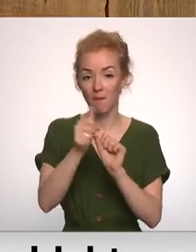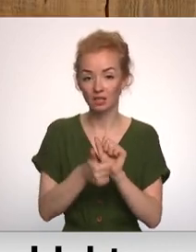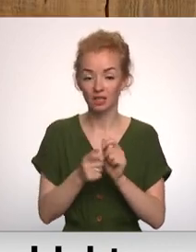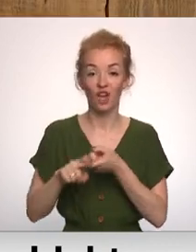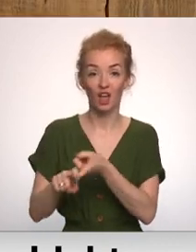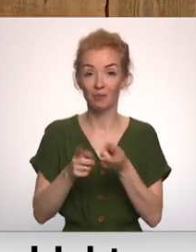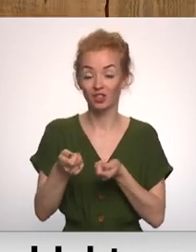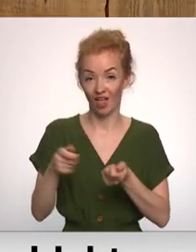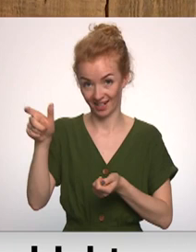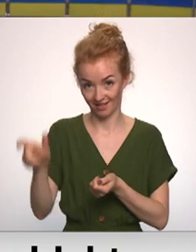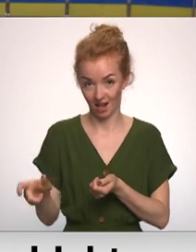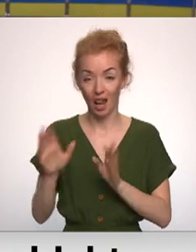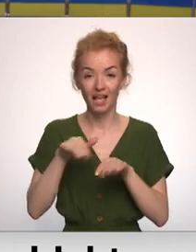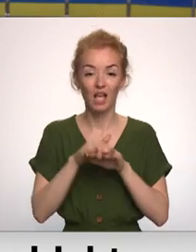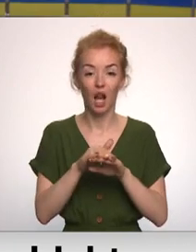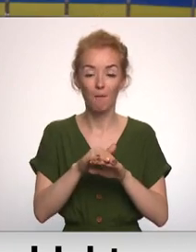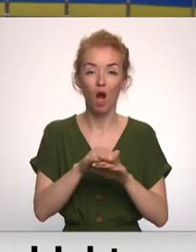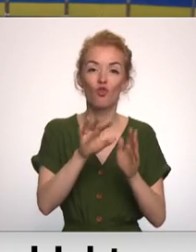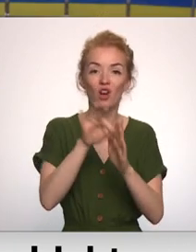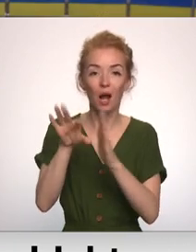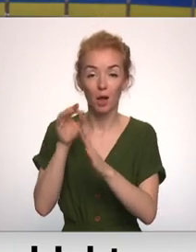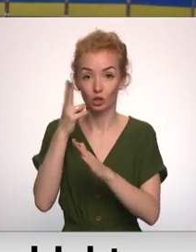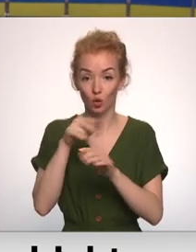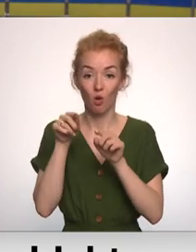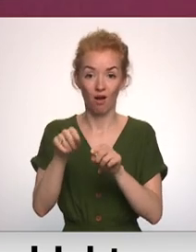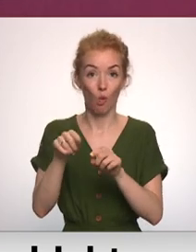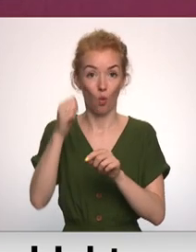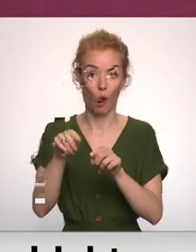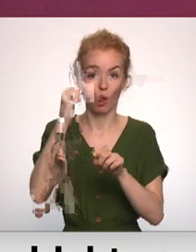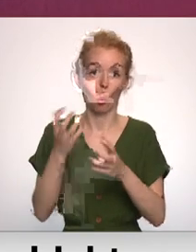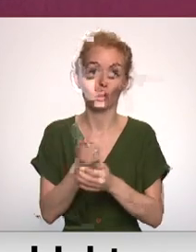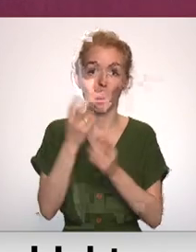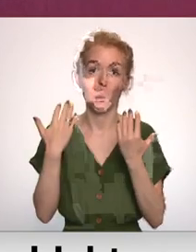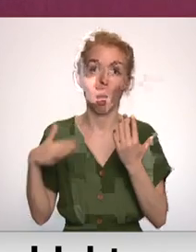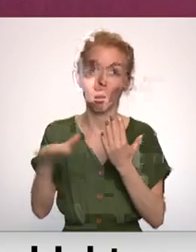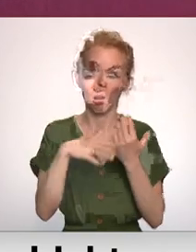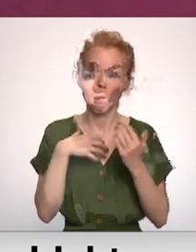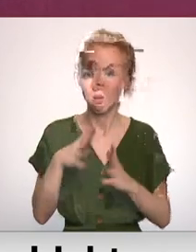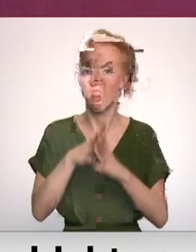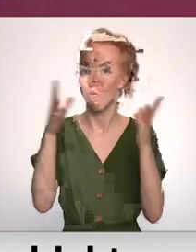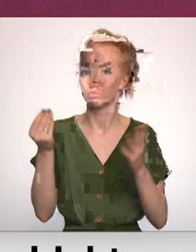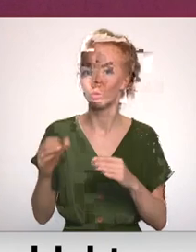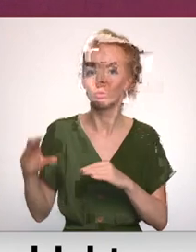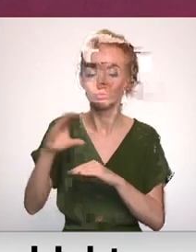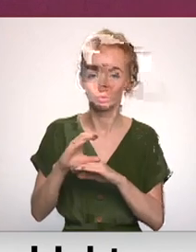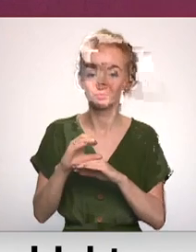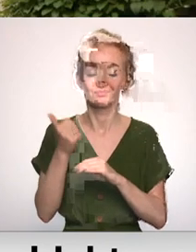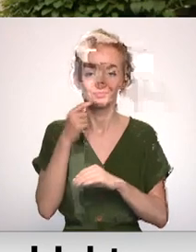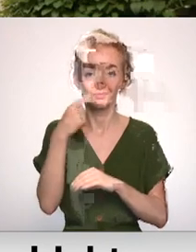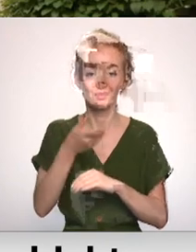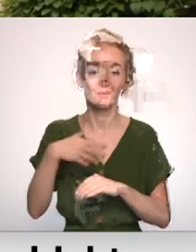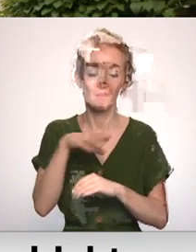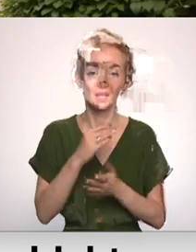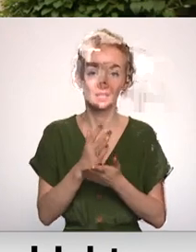vadītājs. Lai saglabātu fragments no pieminekļa uzvaras parkā, būtu nāva summa. Es domāju, ka mēs esam tomēr tādā